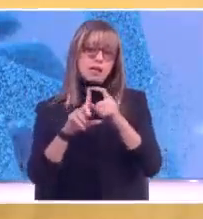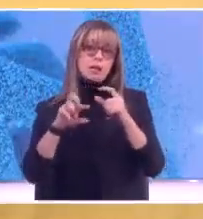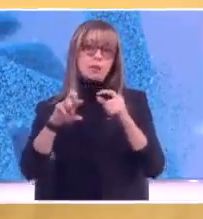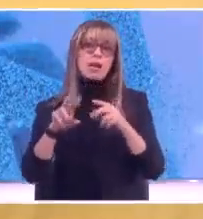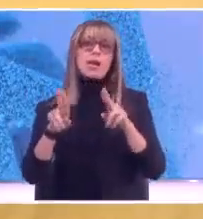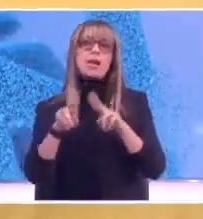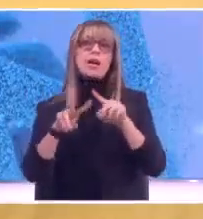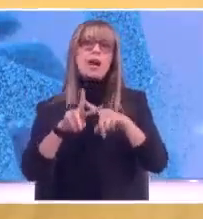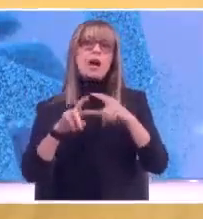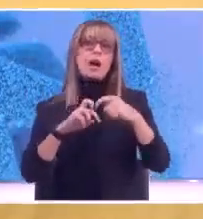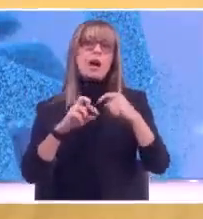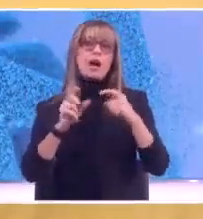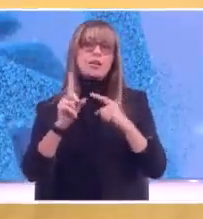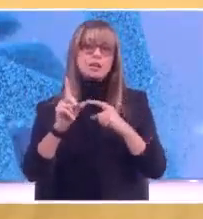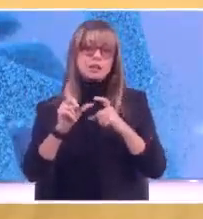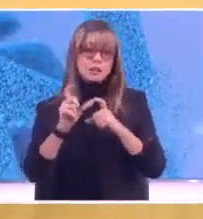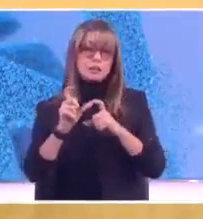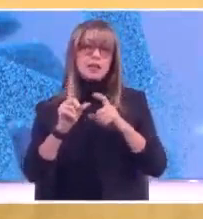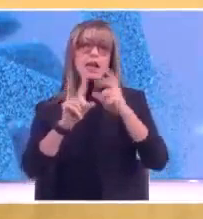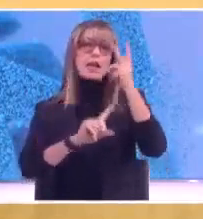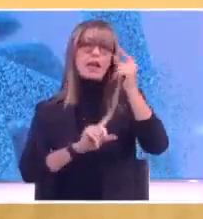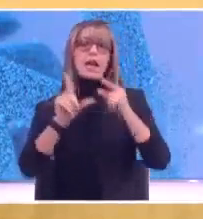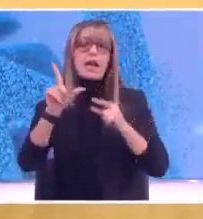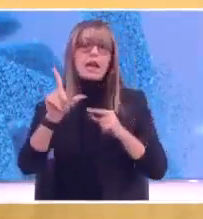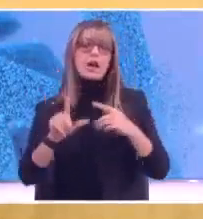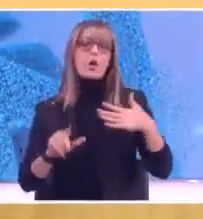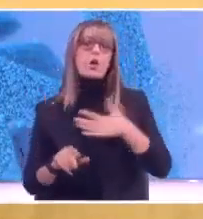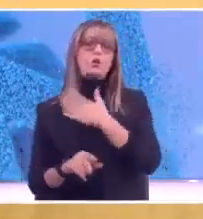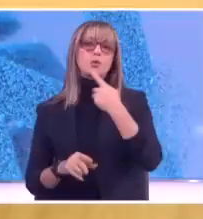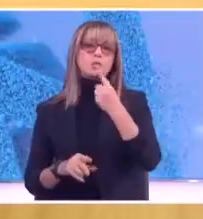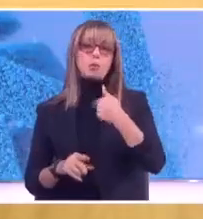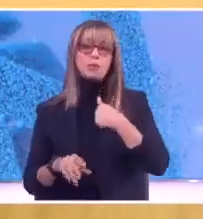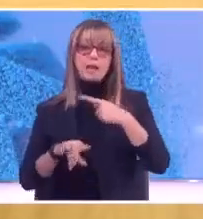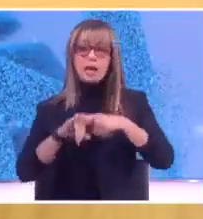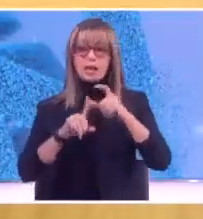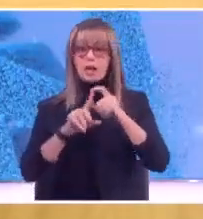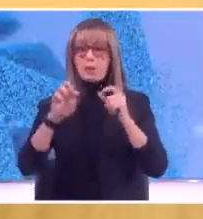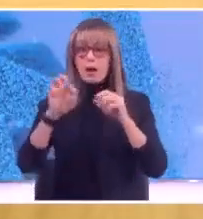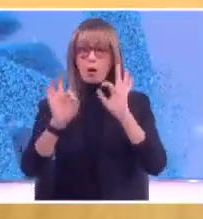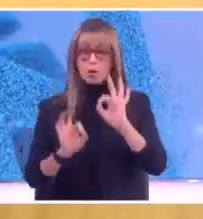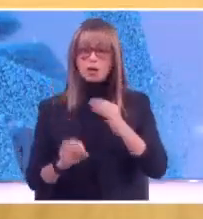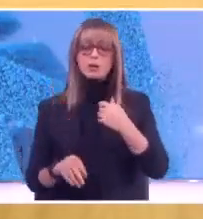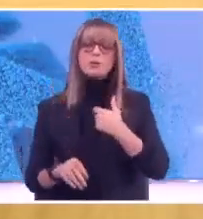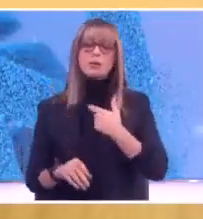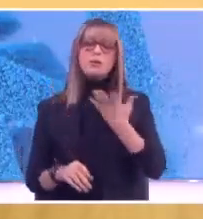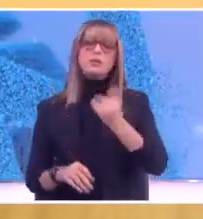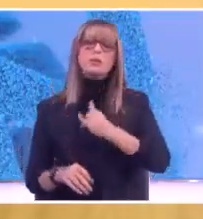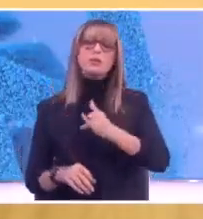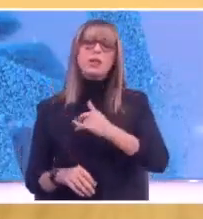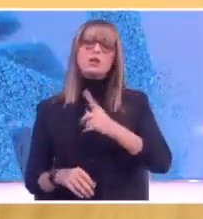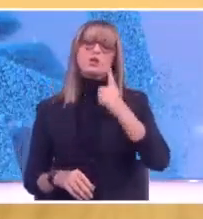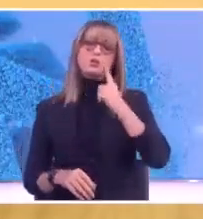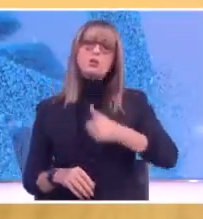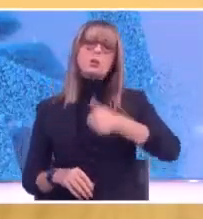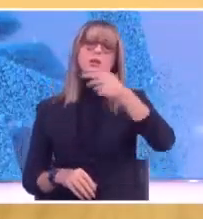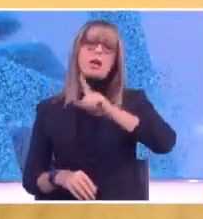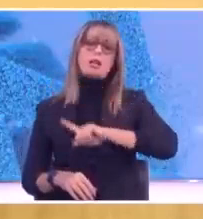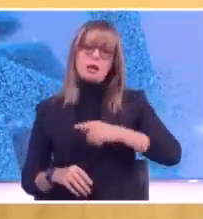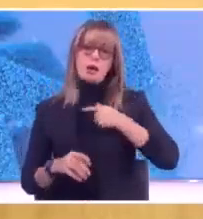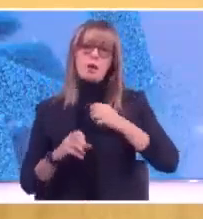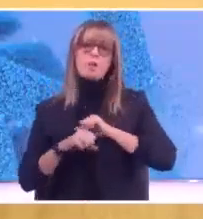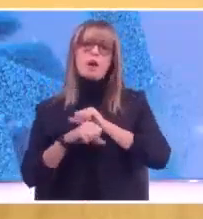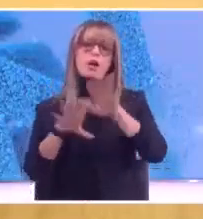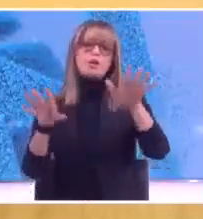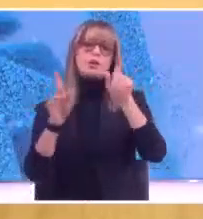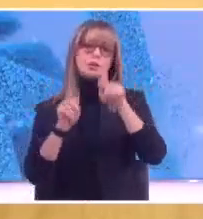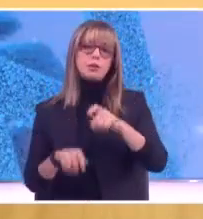İl Kongresi'nde konuşan Buldan, biz HDP olarak en kısa zamanda kendi cumhurbaşkanı adayımızı paylaşacağız. HDP